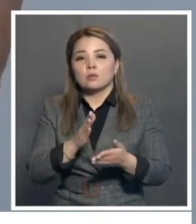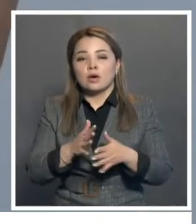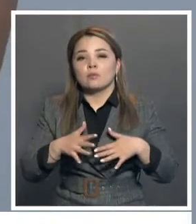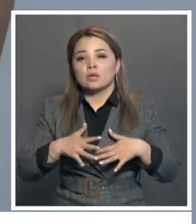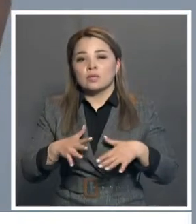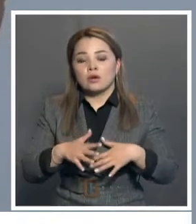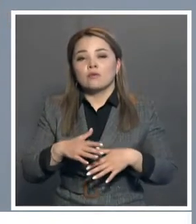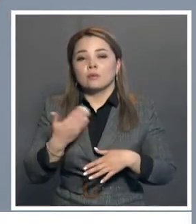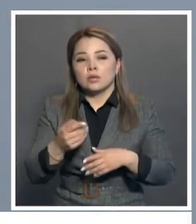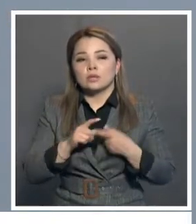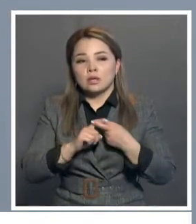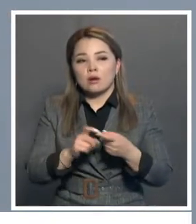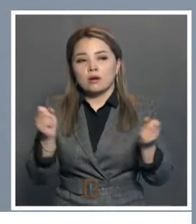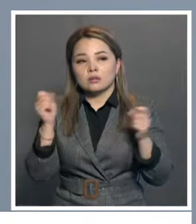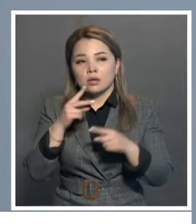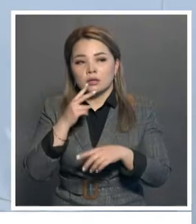пневмонияға шалдыққандар.